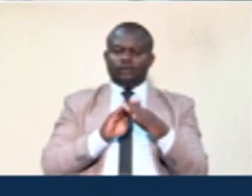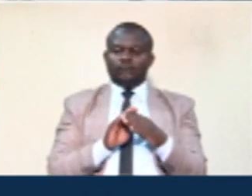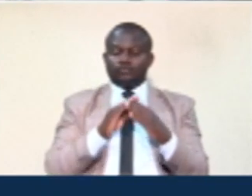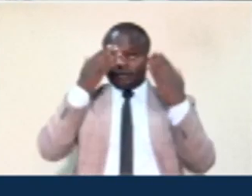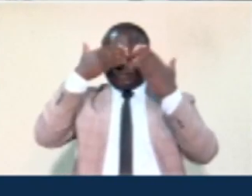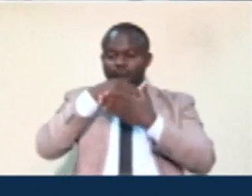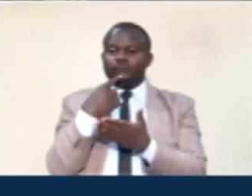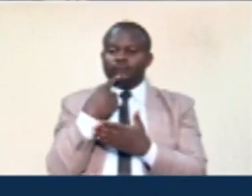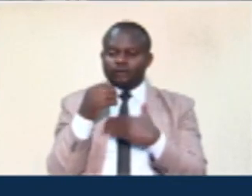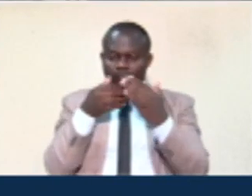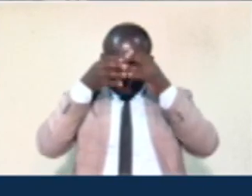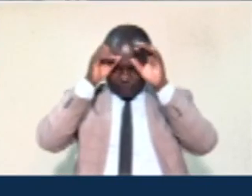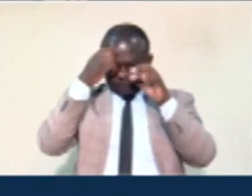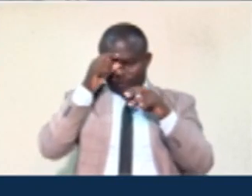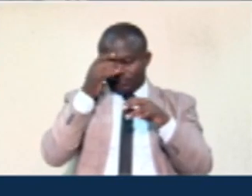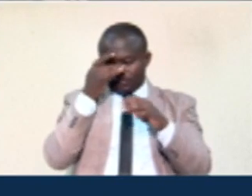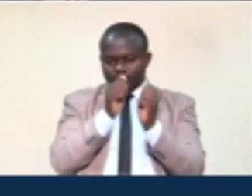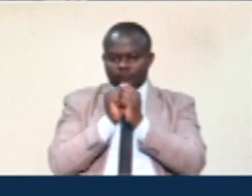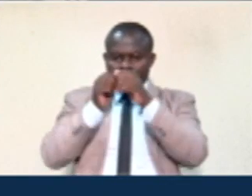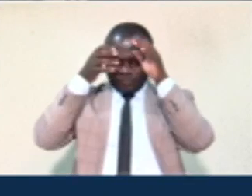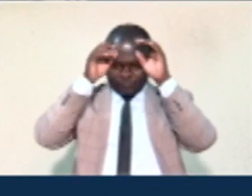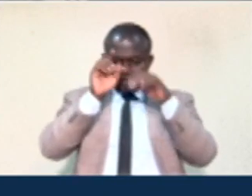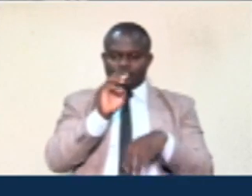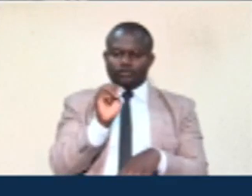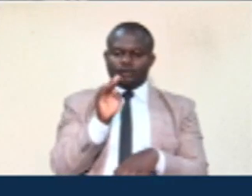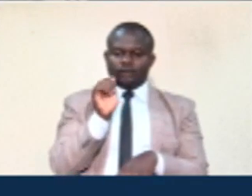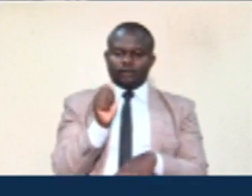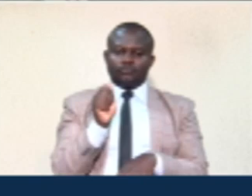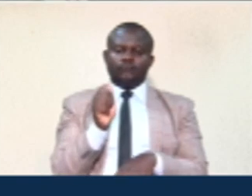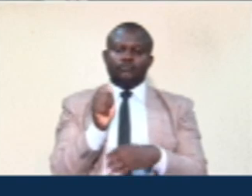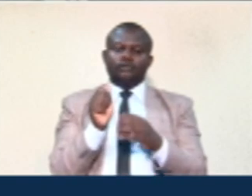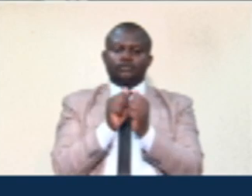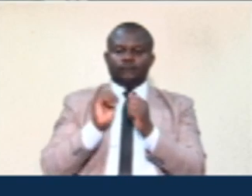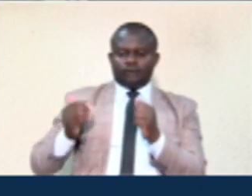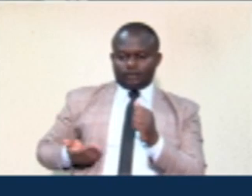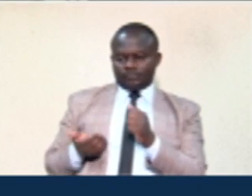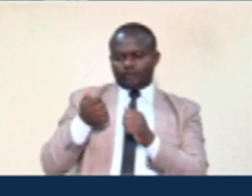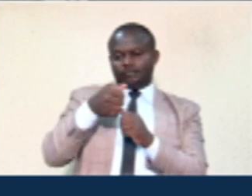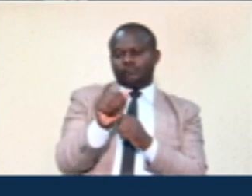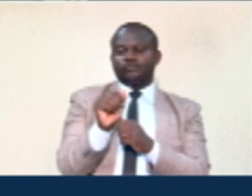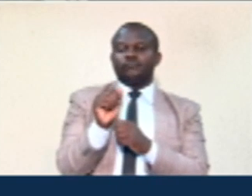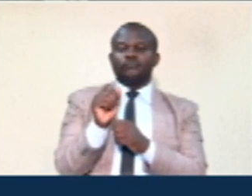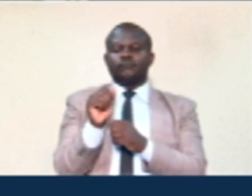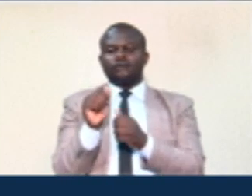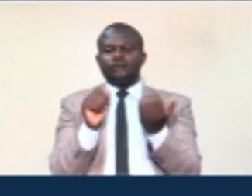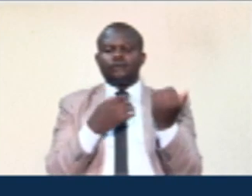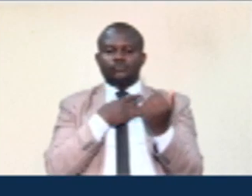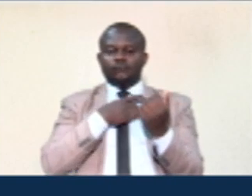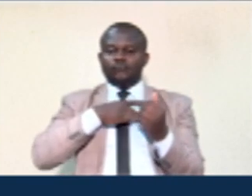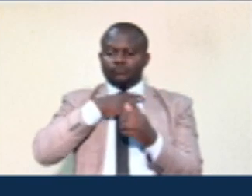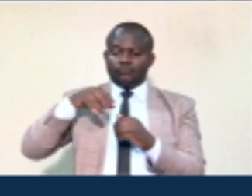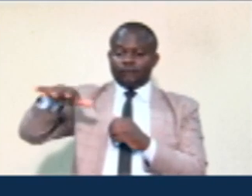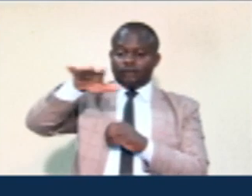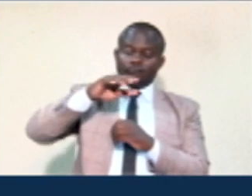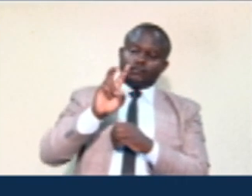mugoroba wo kuri wa mbere, Perezida Kagame ari kumwe na Perezida wa Zambia Hichilema ndetse n'umufasha we Mutina Hichilema basuye isumo